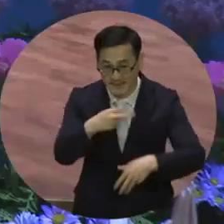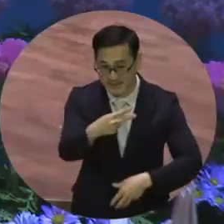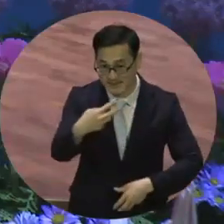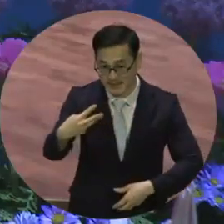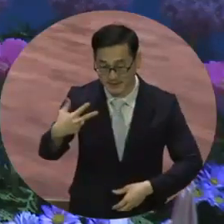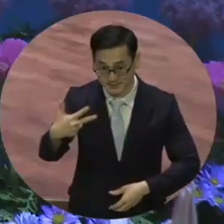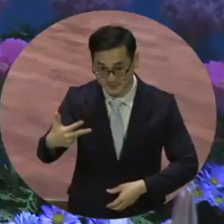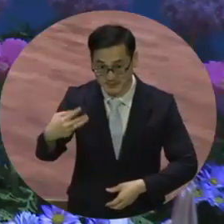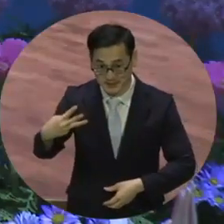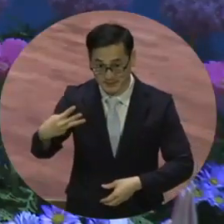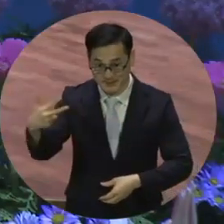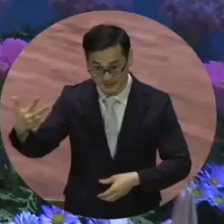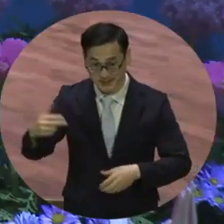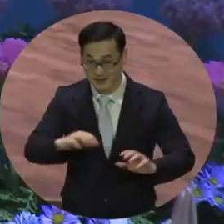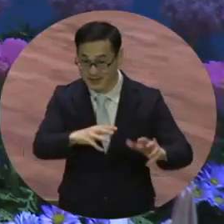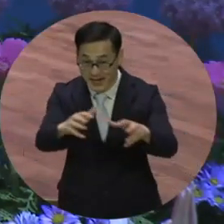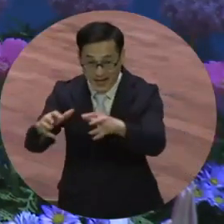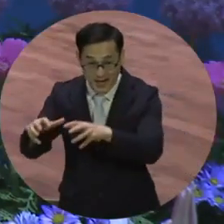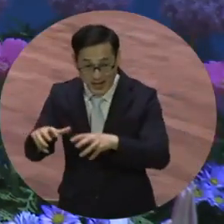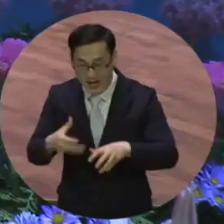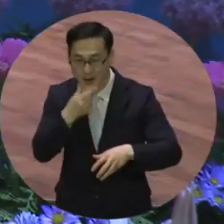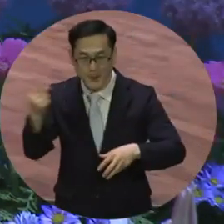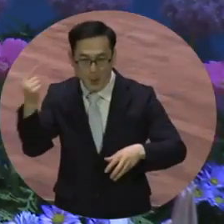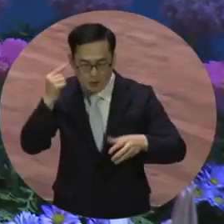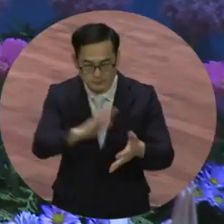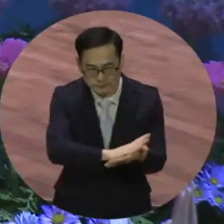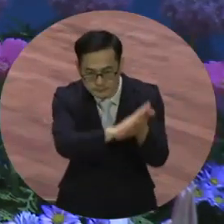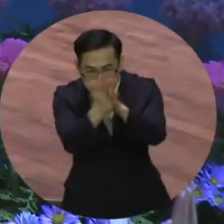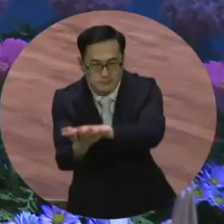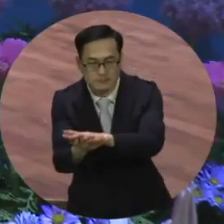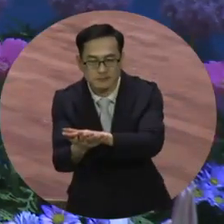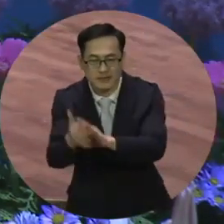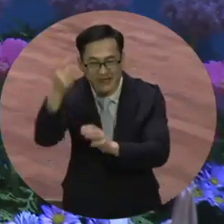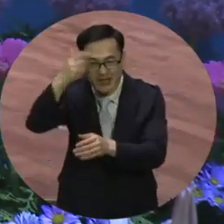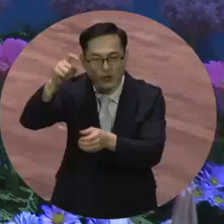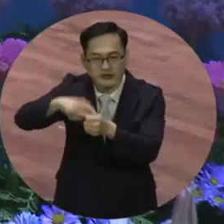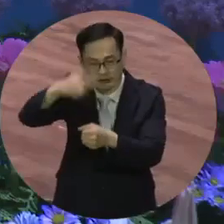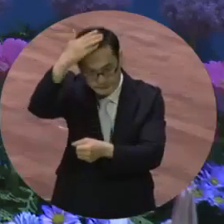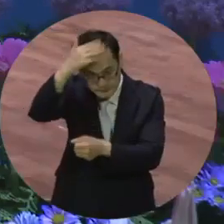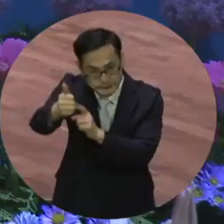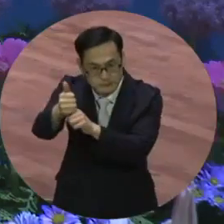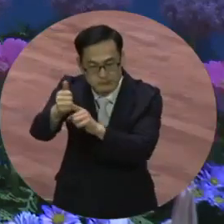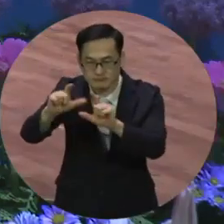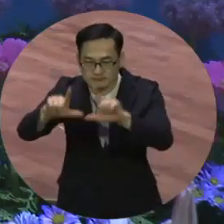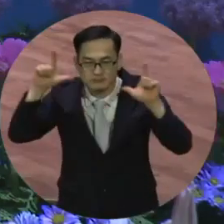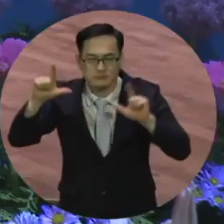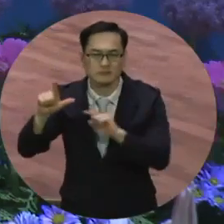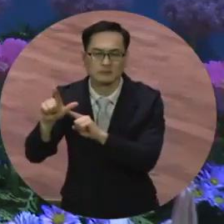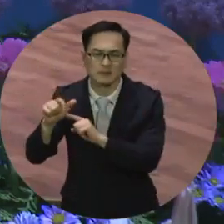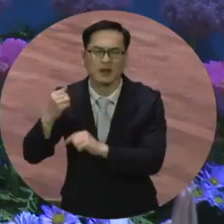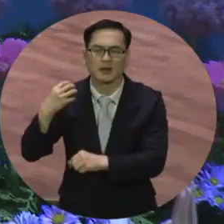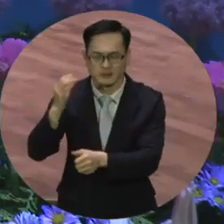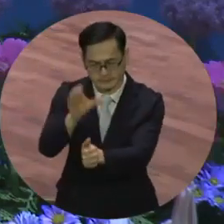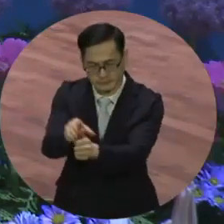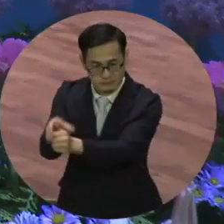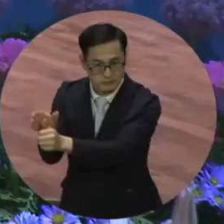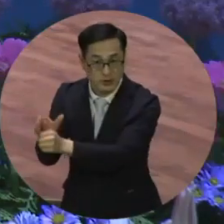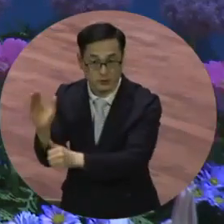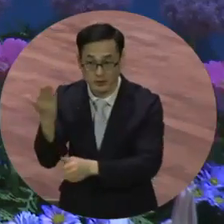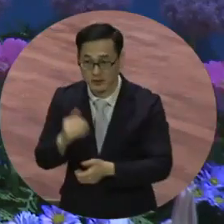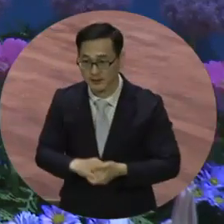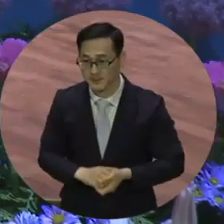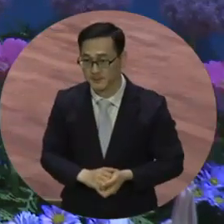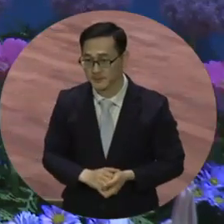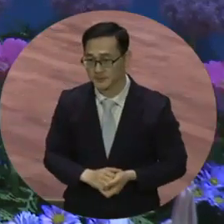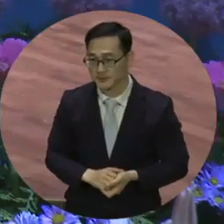나라를 개혁하는 영적 주도자로 이렇게 그야말로 허감이 가득한 이 세상에서